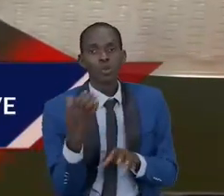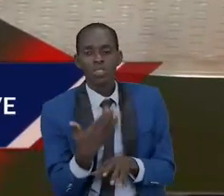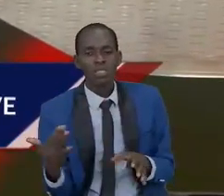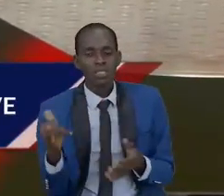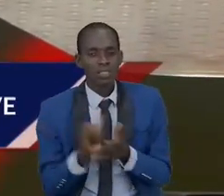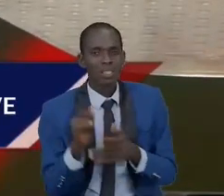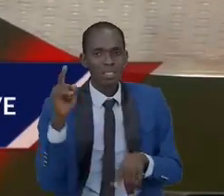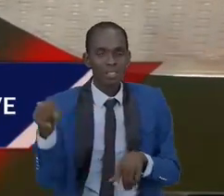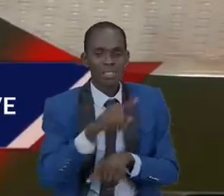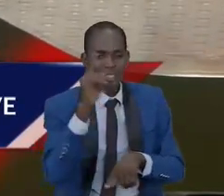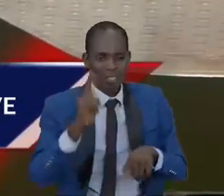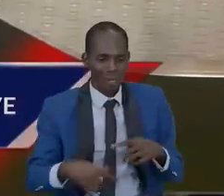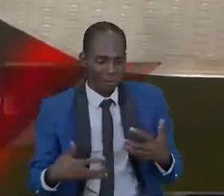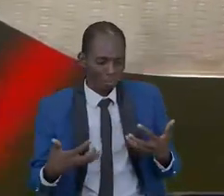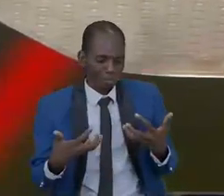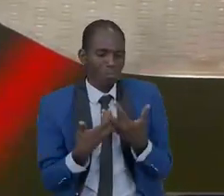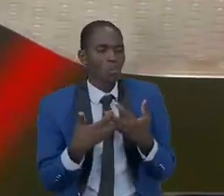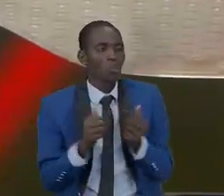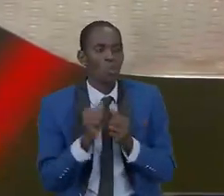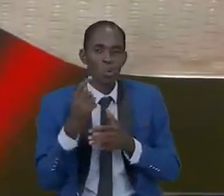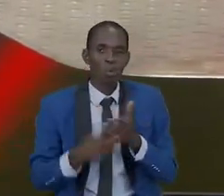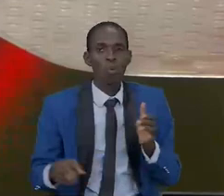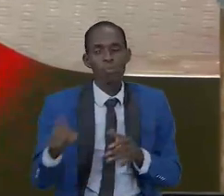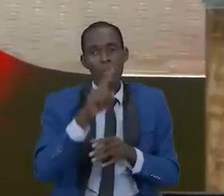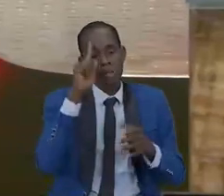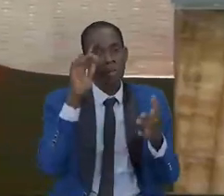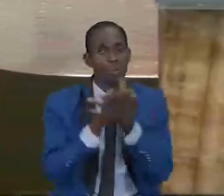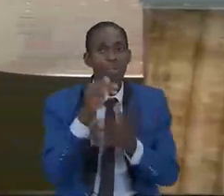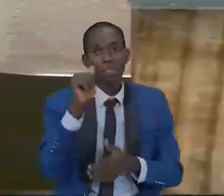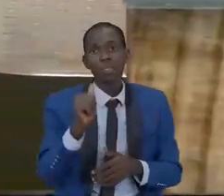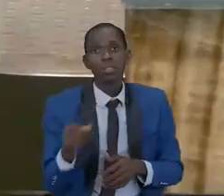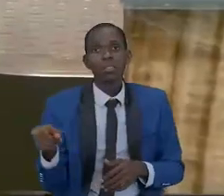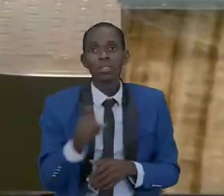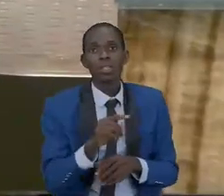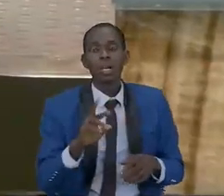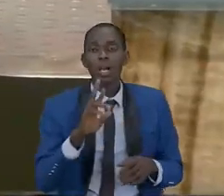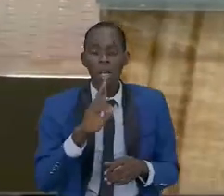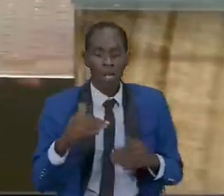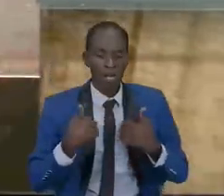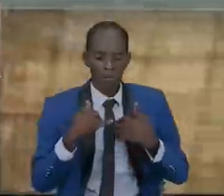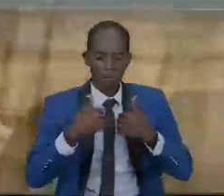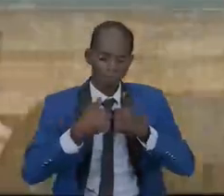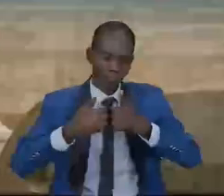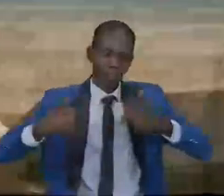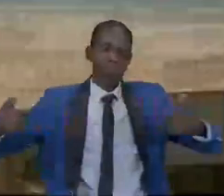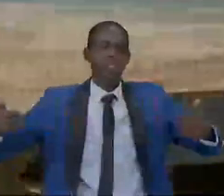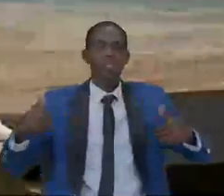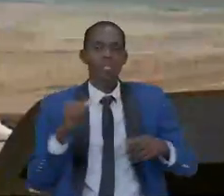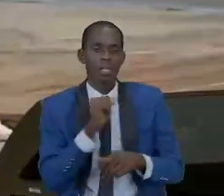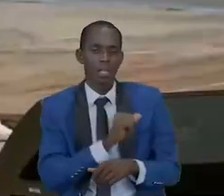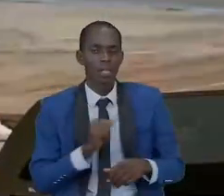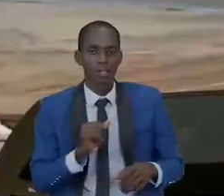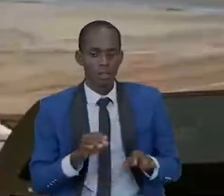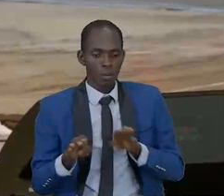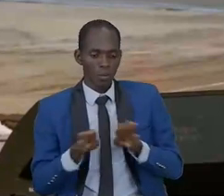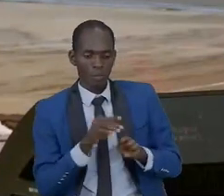il le pense qu'il ne peut il peut même pas correspondre ce qu'ils ont cru avec la personnalité il s'agit